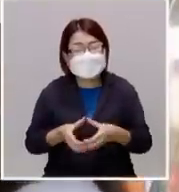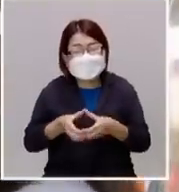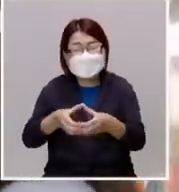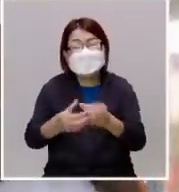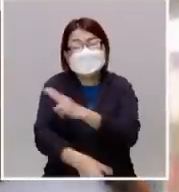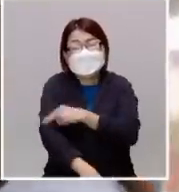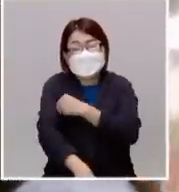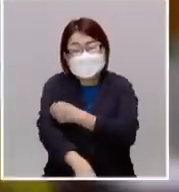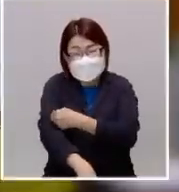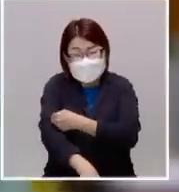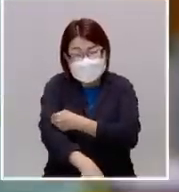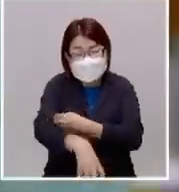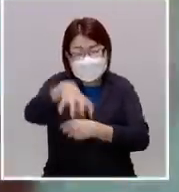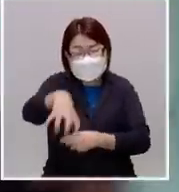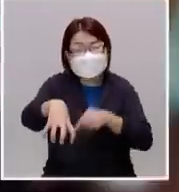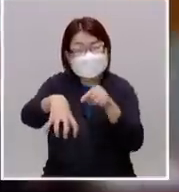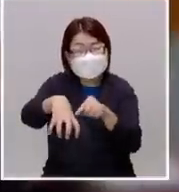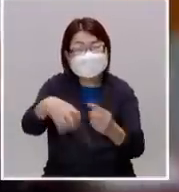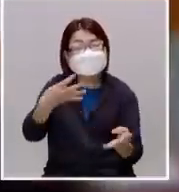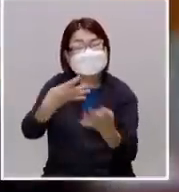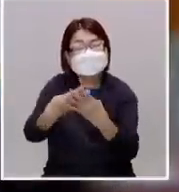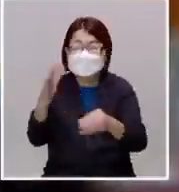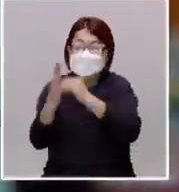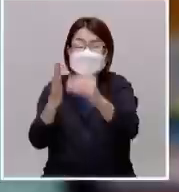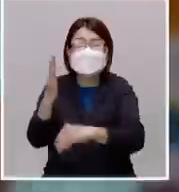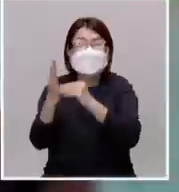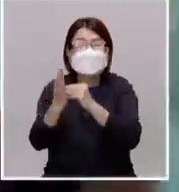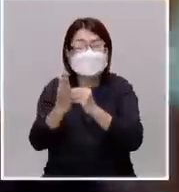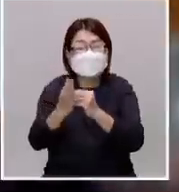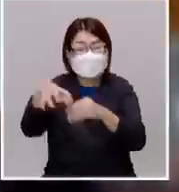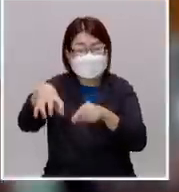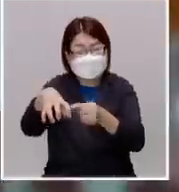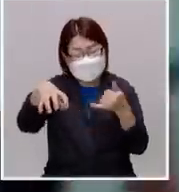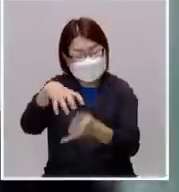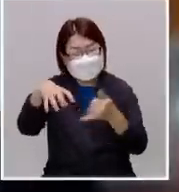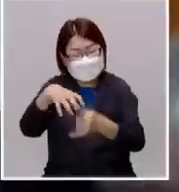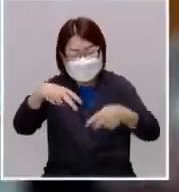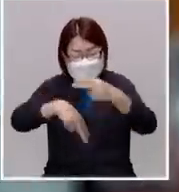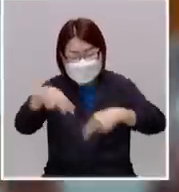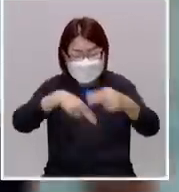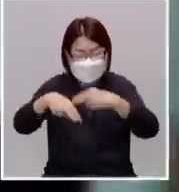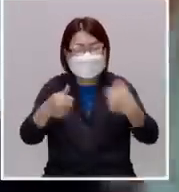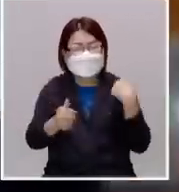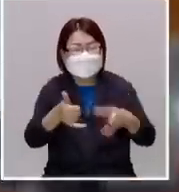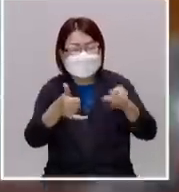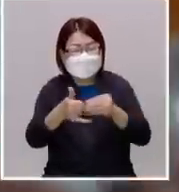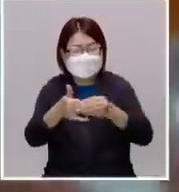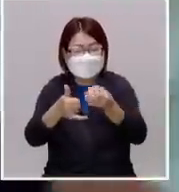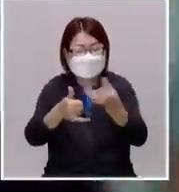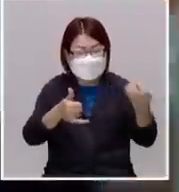จำทั่วประเทศแบบ 100% ล่าสุดยังคงพบตัวเลขผู้ติดเชื้อเพิ่มขึ้นนะครับคือตอนนี้เนี่ยมีการตรวจไป